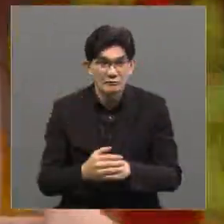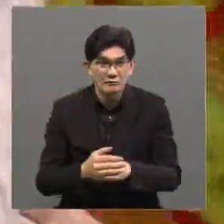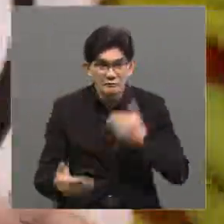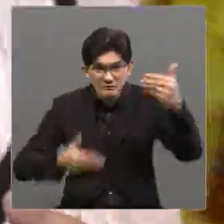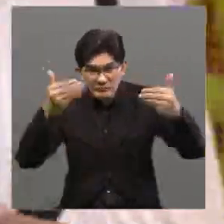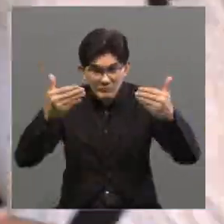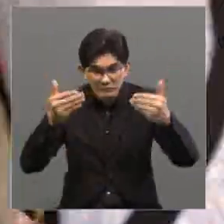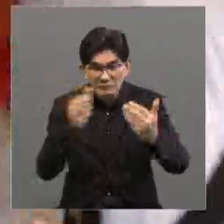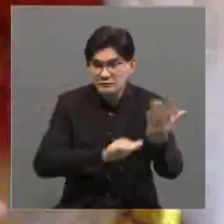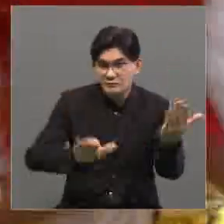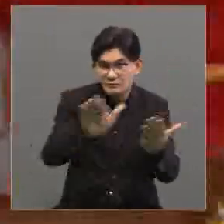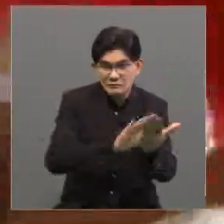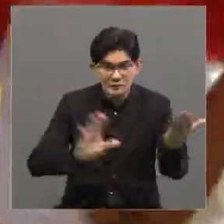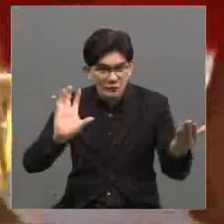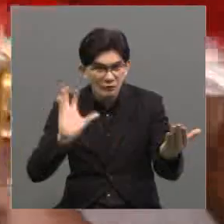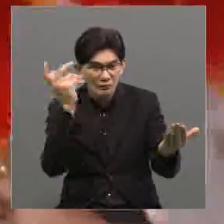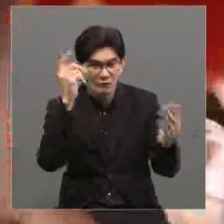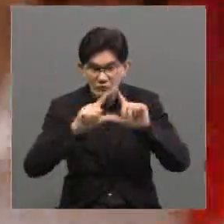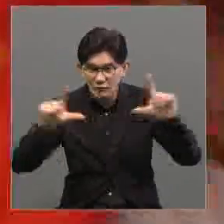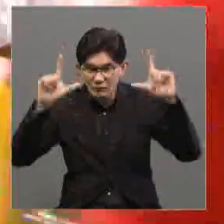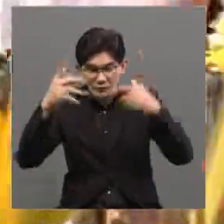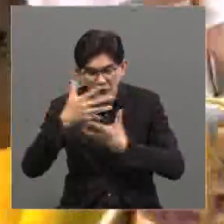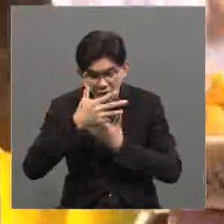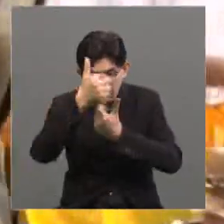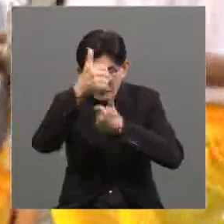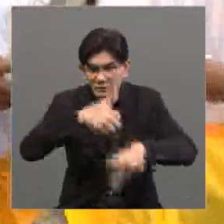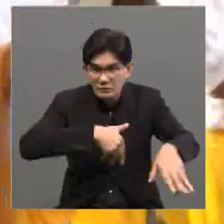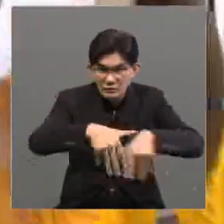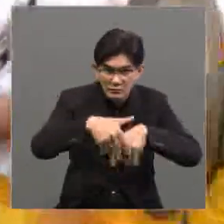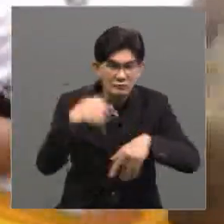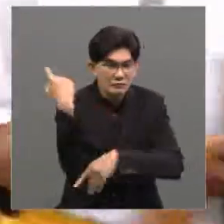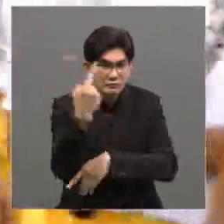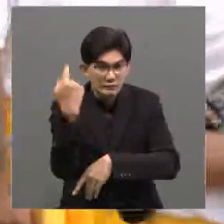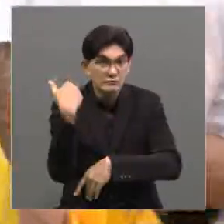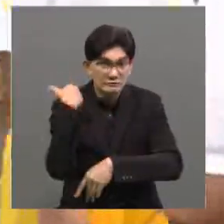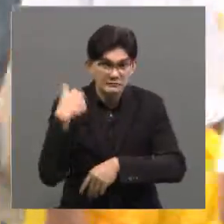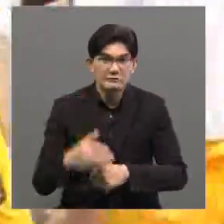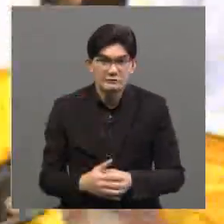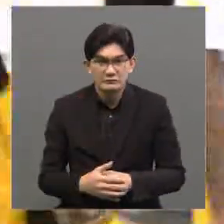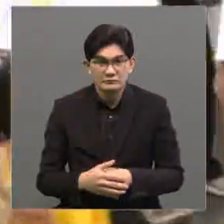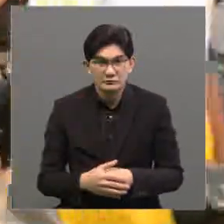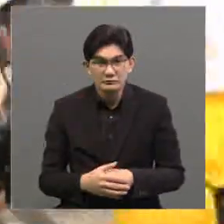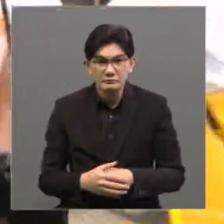ระดับประเทศและระดับโลกที่ได้รับความสนใจทั้งจากประชาชนและนักท่องเที่ยวครับ